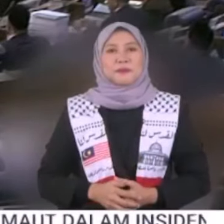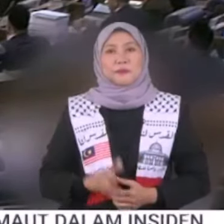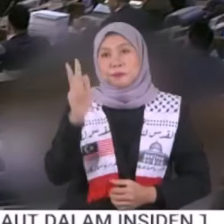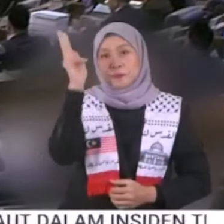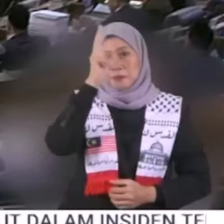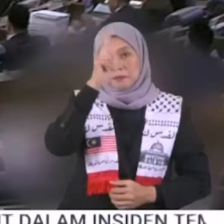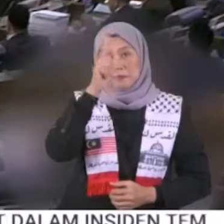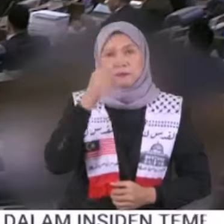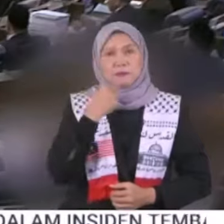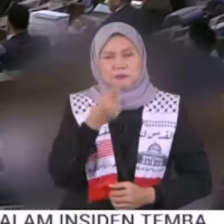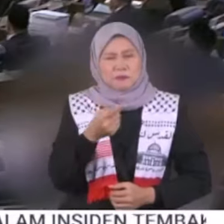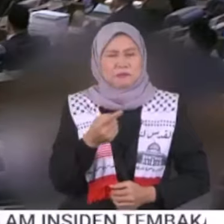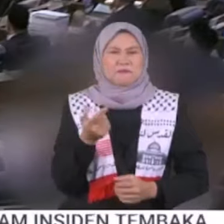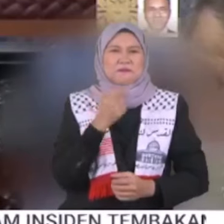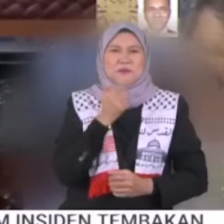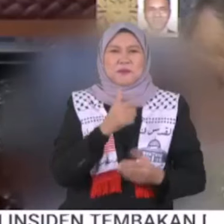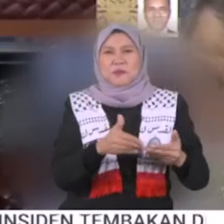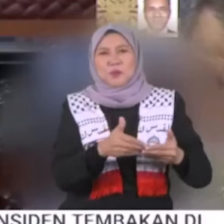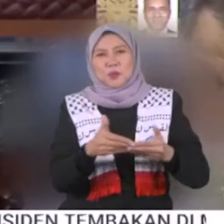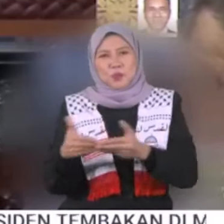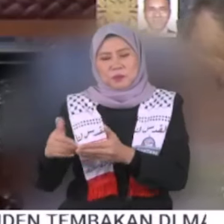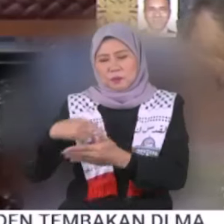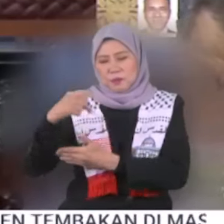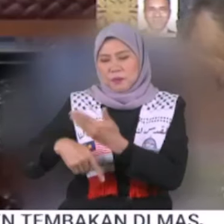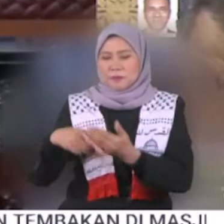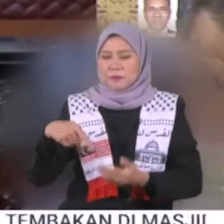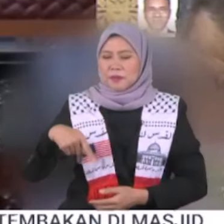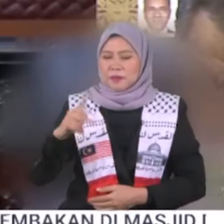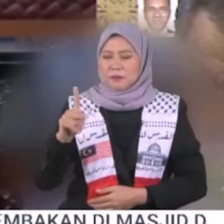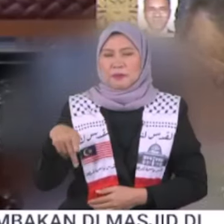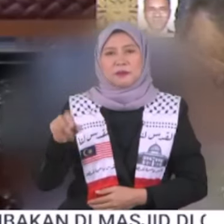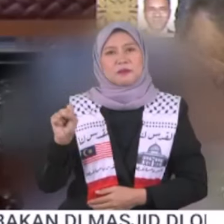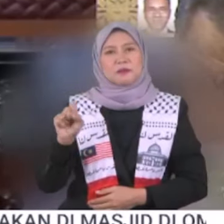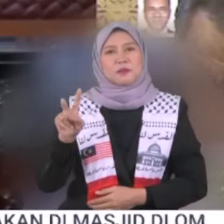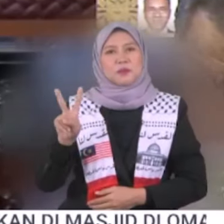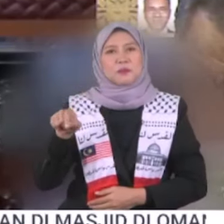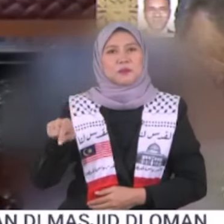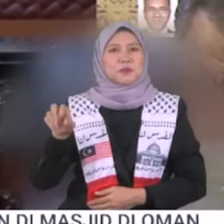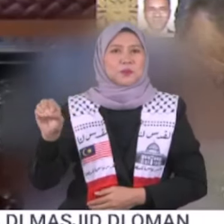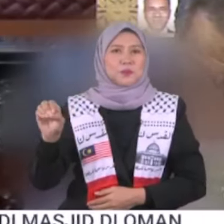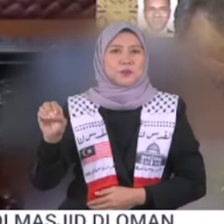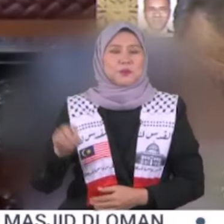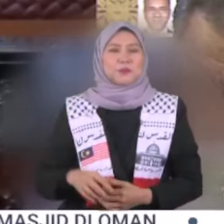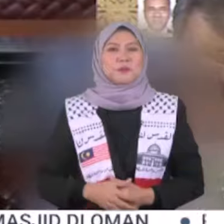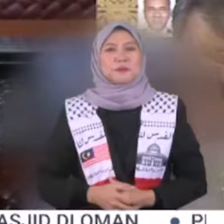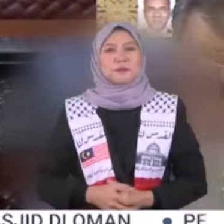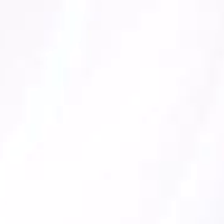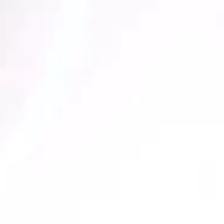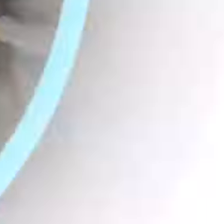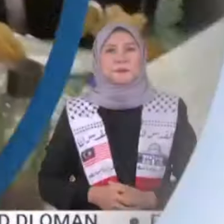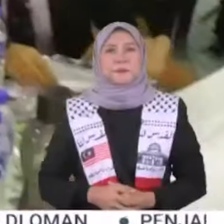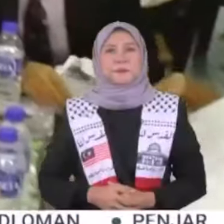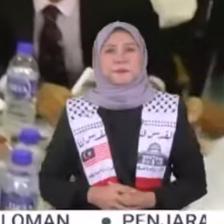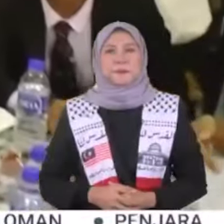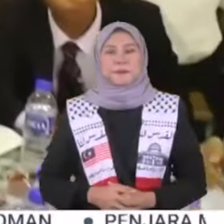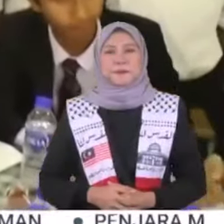Kerajaan katanya tidak berhasrat untuk melanjutkan program PKPS 2.0.